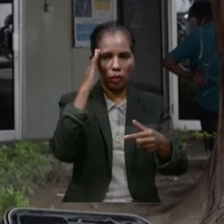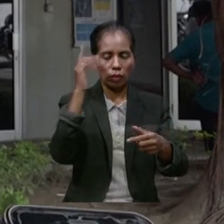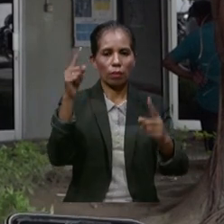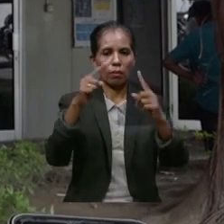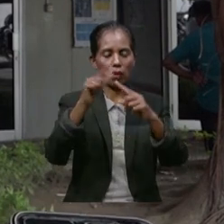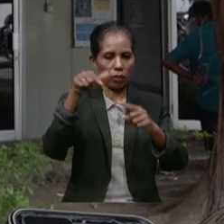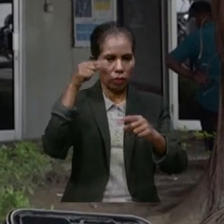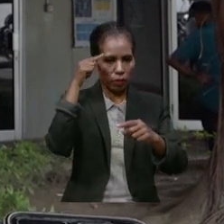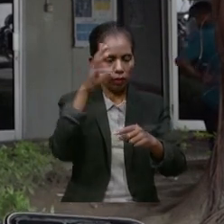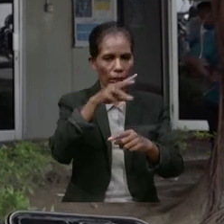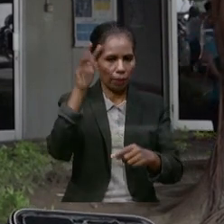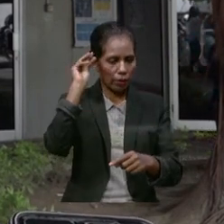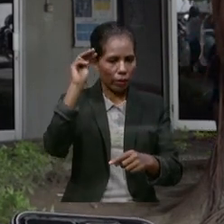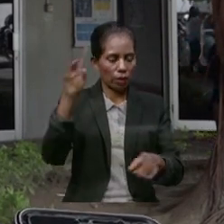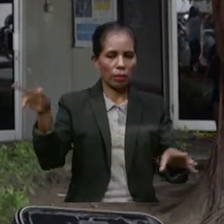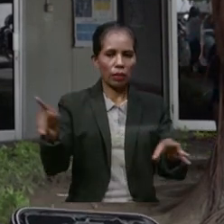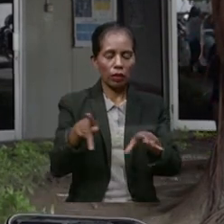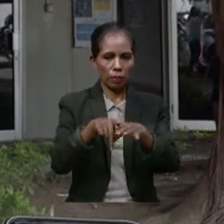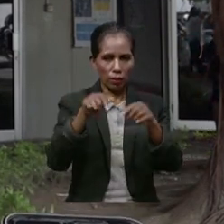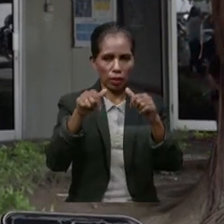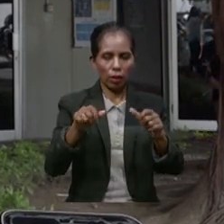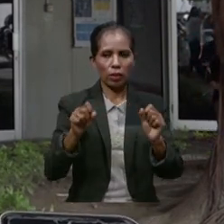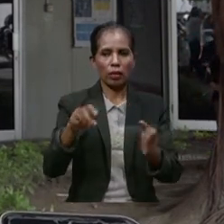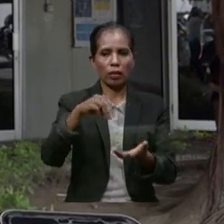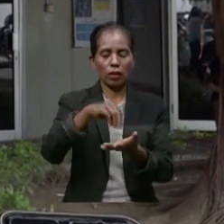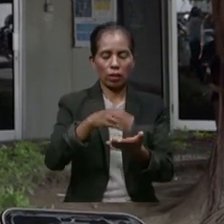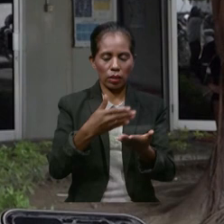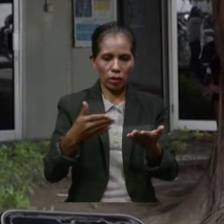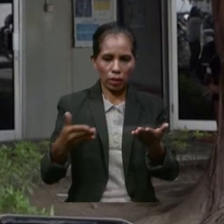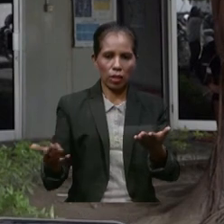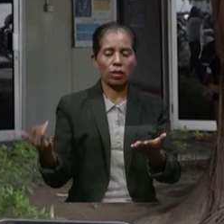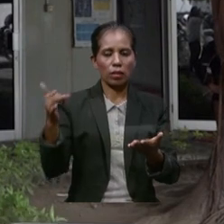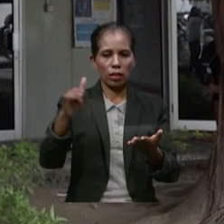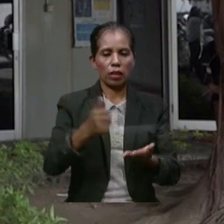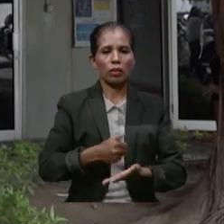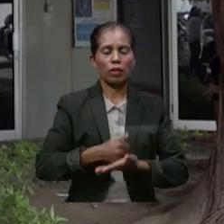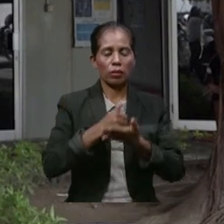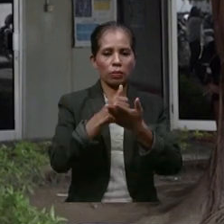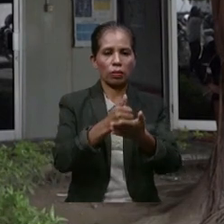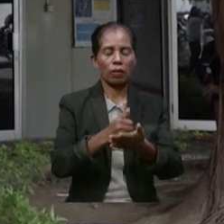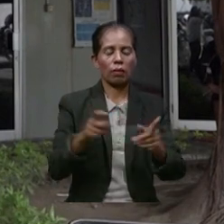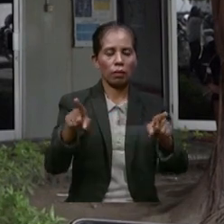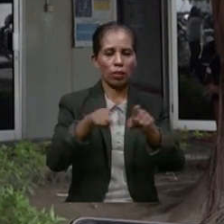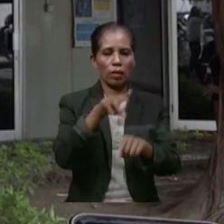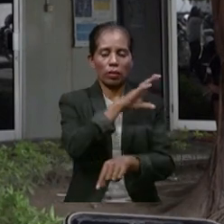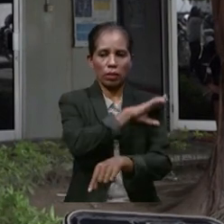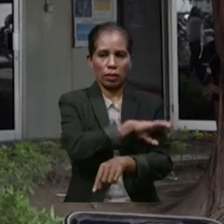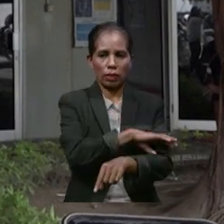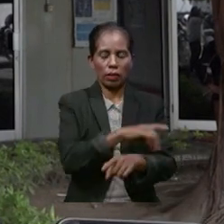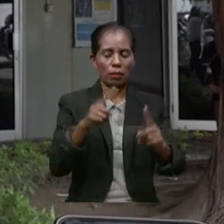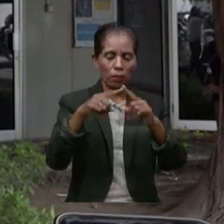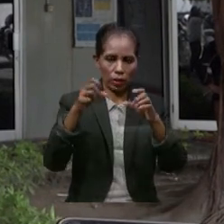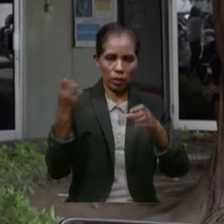governo ministero ne bola parte ba ne pra tu kria ni ne facilidade ba itania asuransi da liliu ba maritima